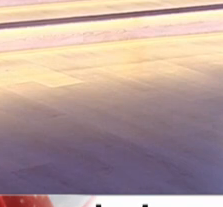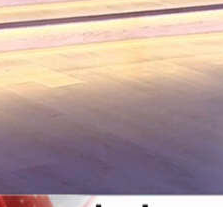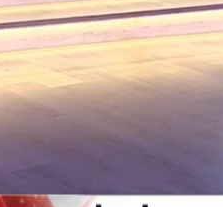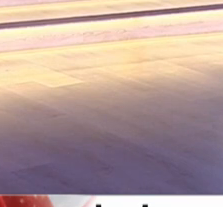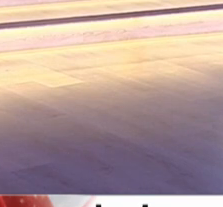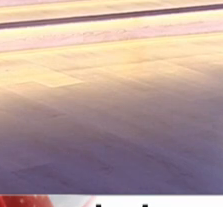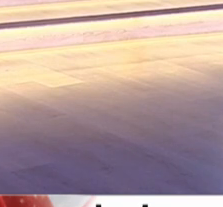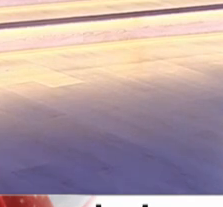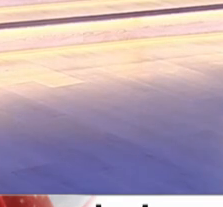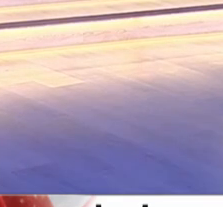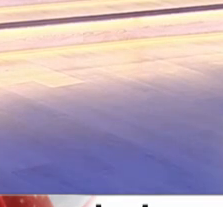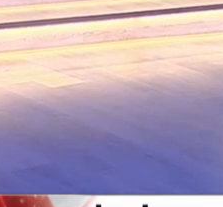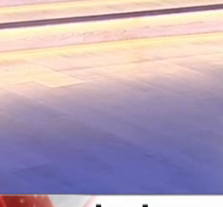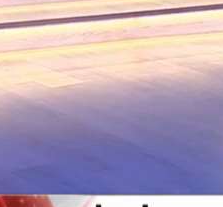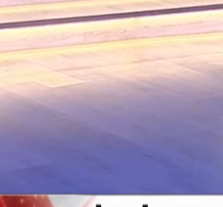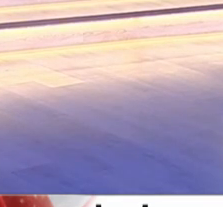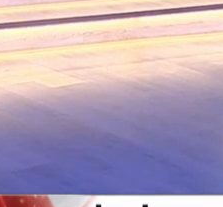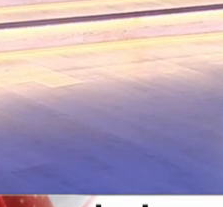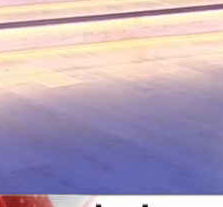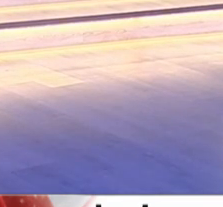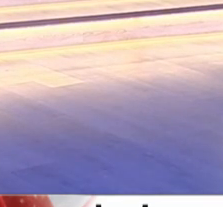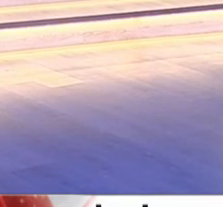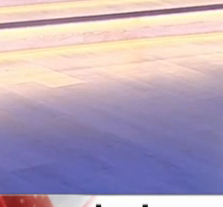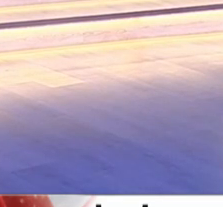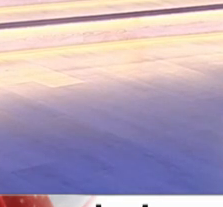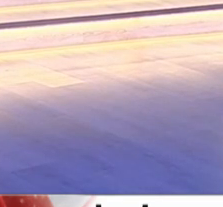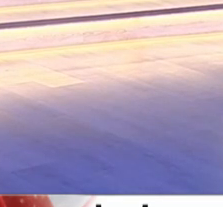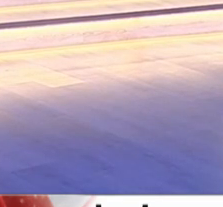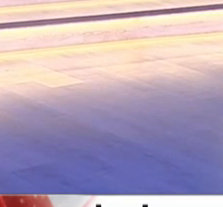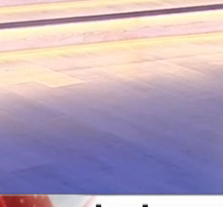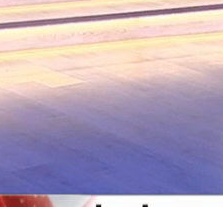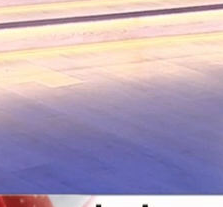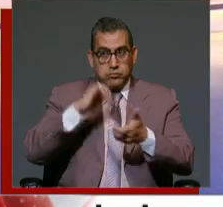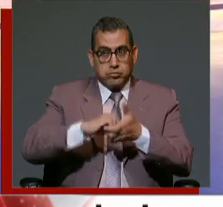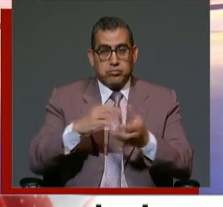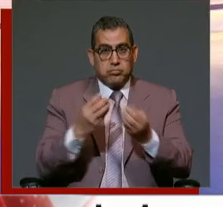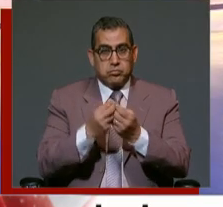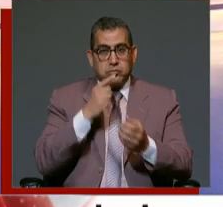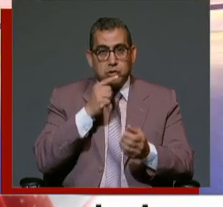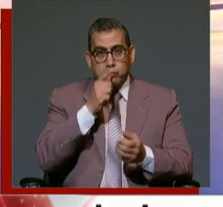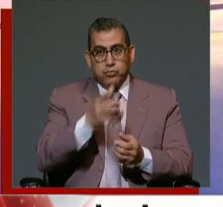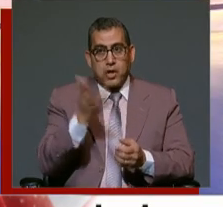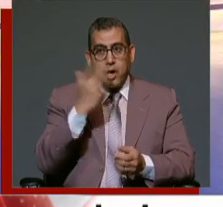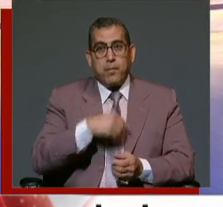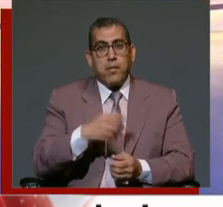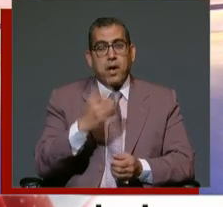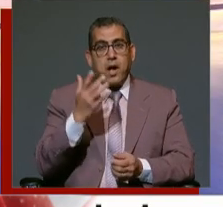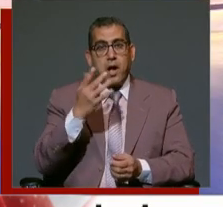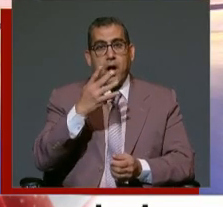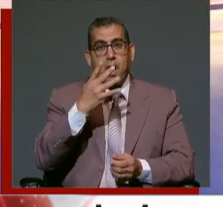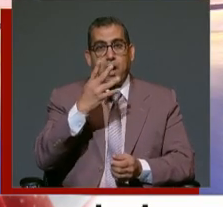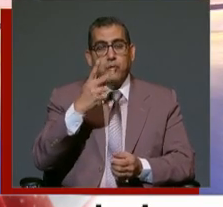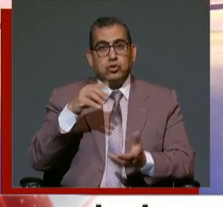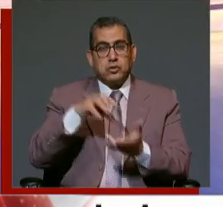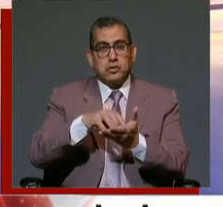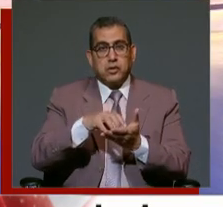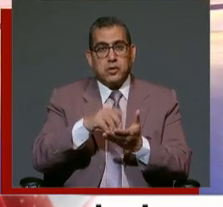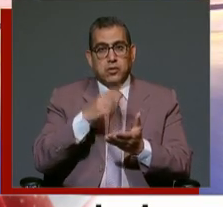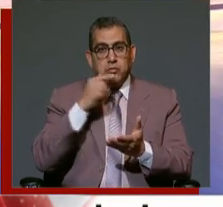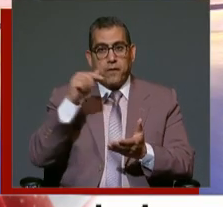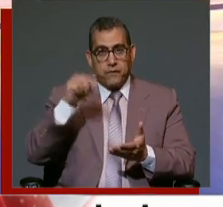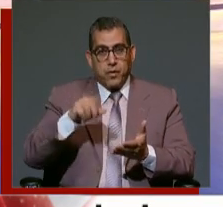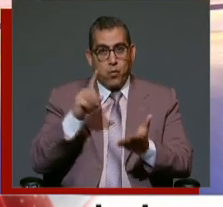المزيد من الاستثمارات للدول الإفريقية. ربما دار حديث من البعض عن أنه هناك ما يجب